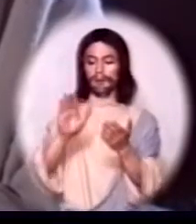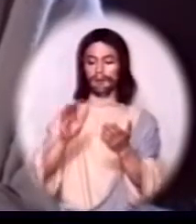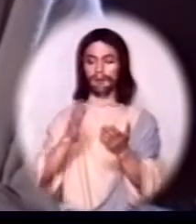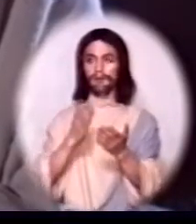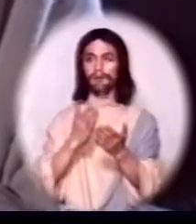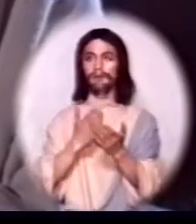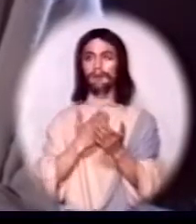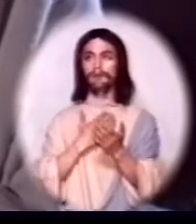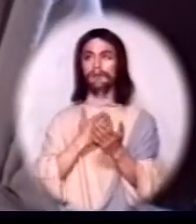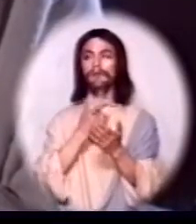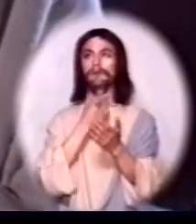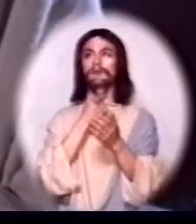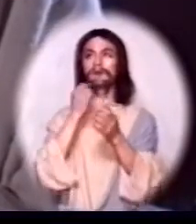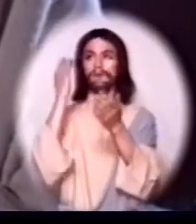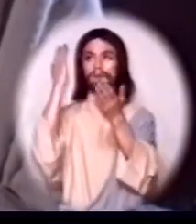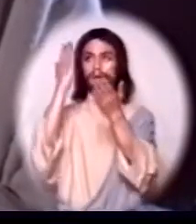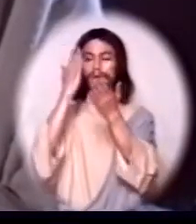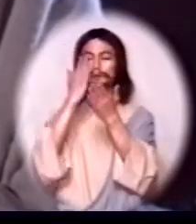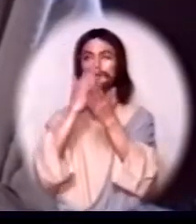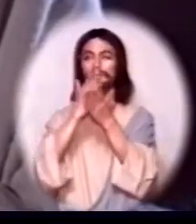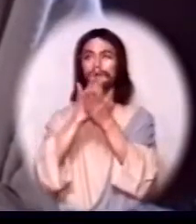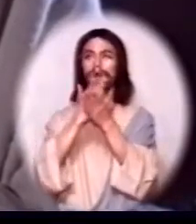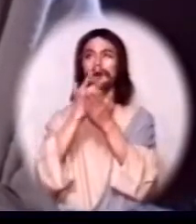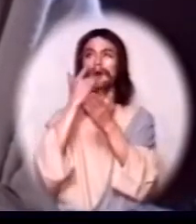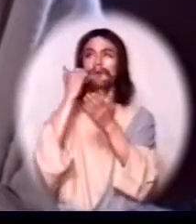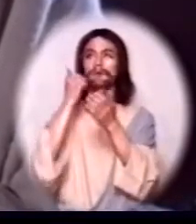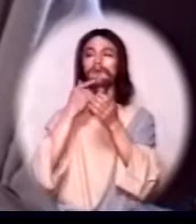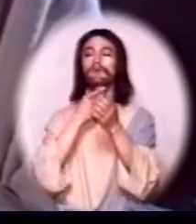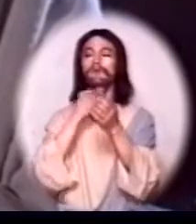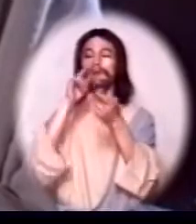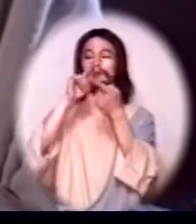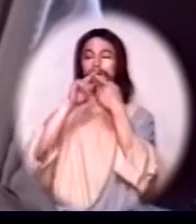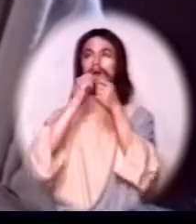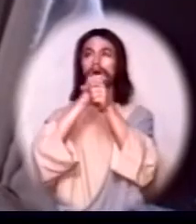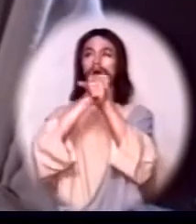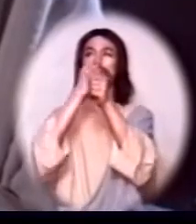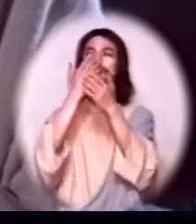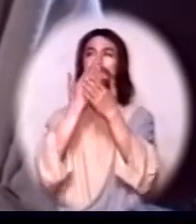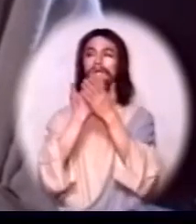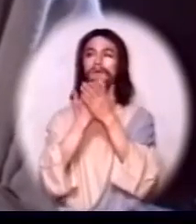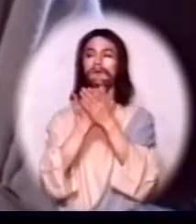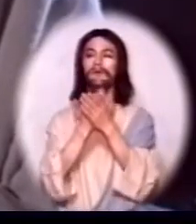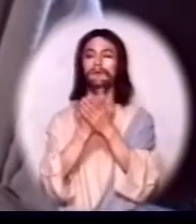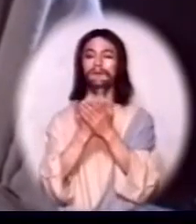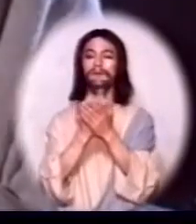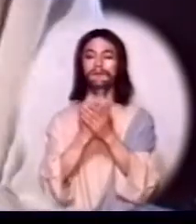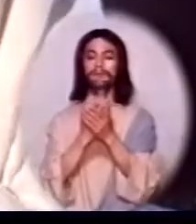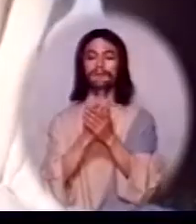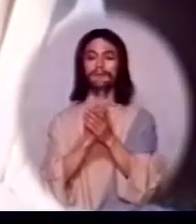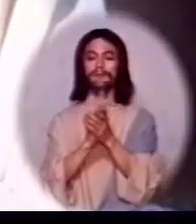그러나 내 원대로 마옵시고 아버지 원대로 하옵소서.